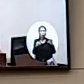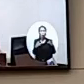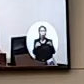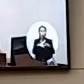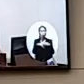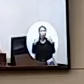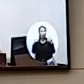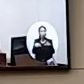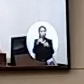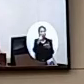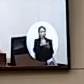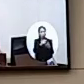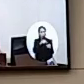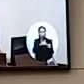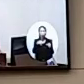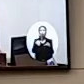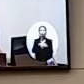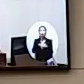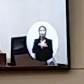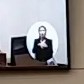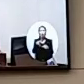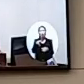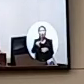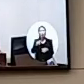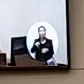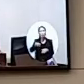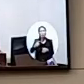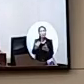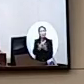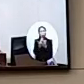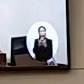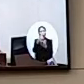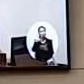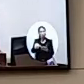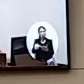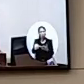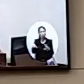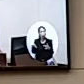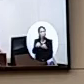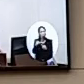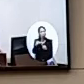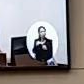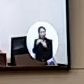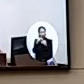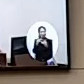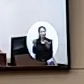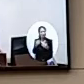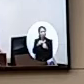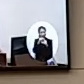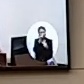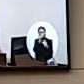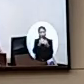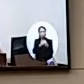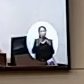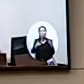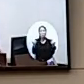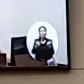경동문화관광국장님께서는 경상도 콘텐츠진흥원 총괄본부장 채용 면접차 오늘 회의에 출석하지